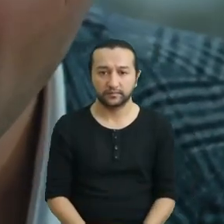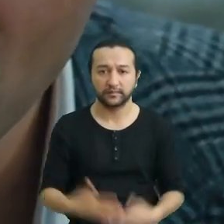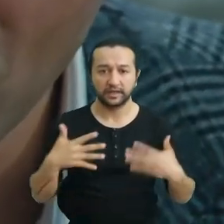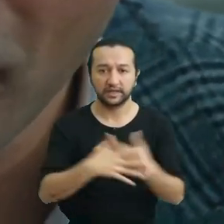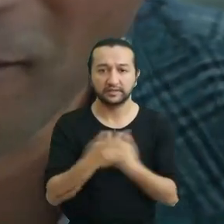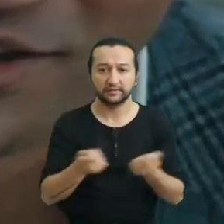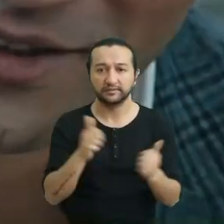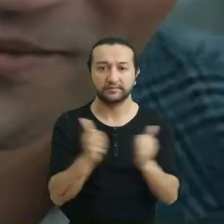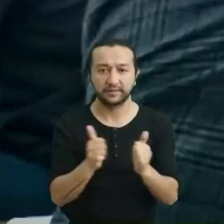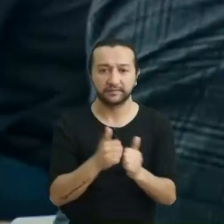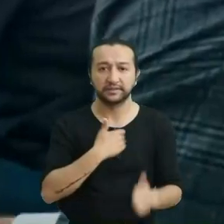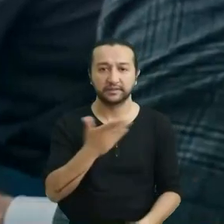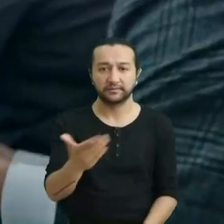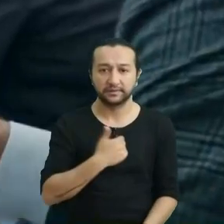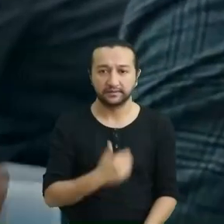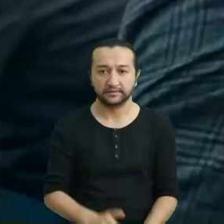Akşam operasyonda beraberiz.